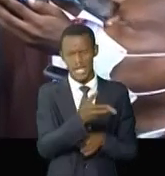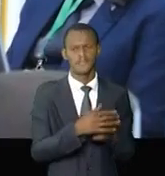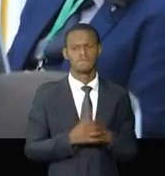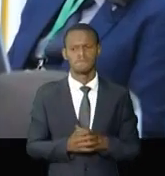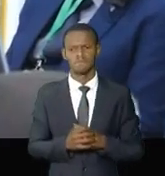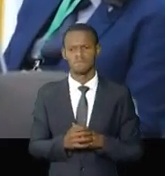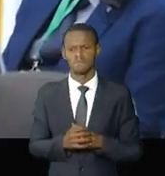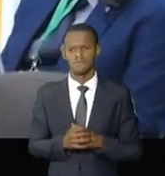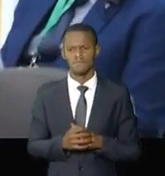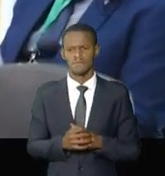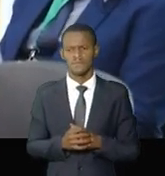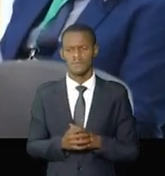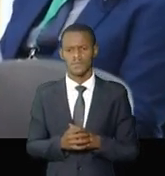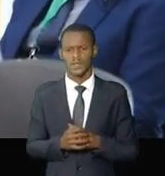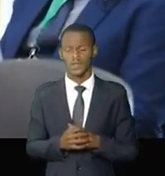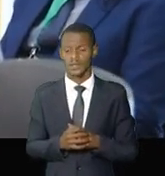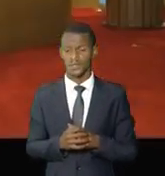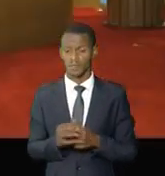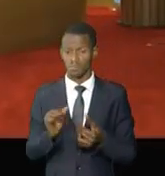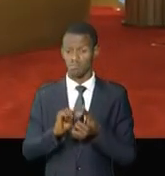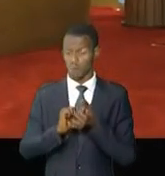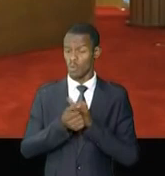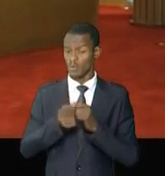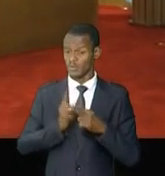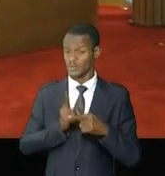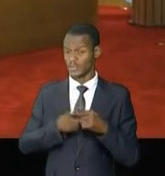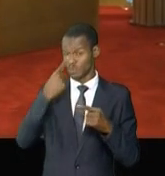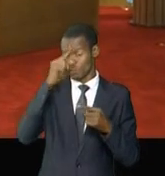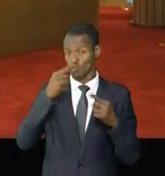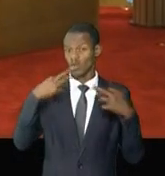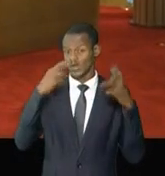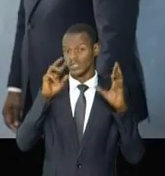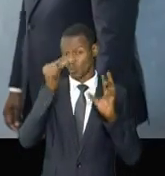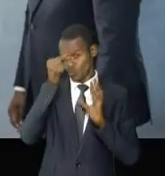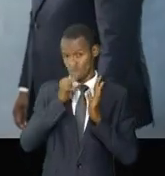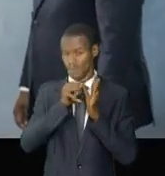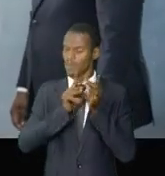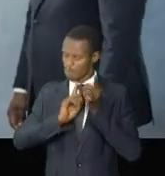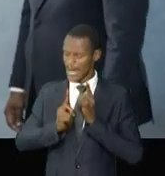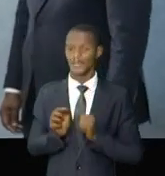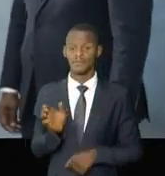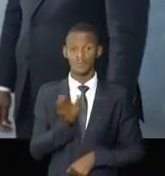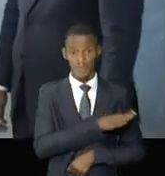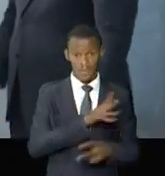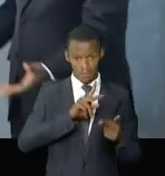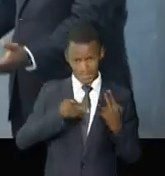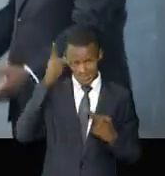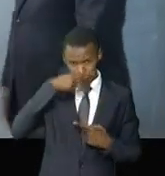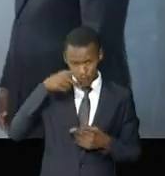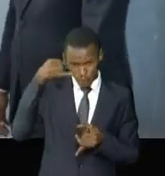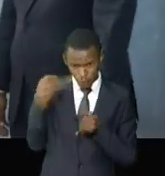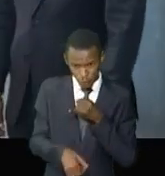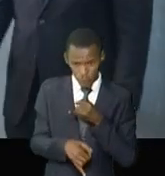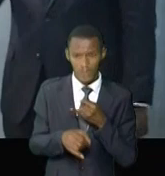qui attendent le prochain gouvernement. Les derniers groupes à être reçus, c'est l'ACC avec à sa tête Philbert